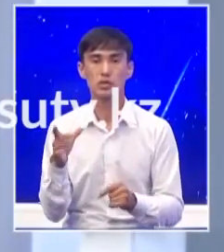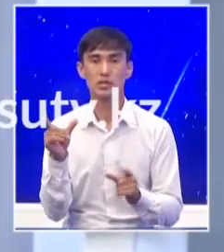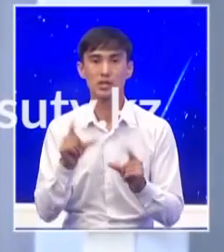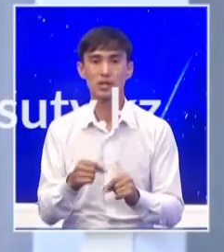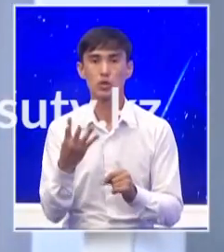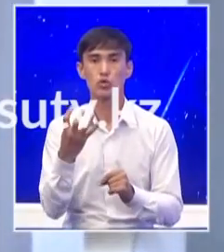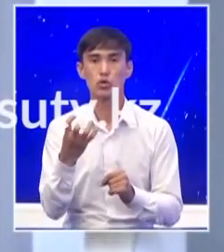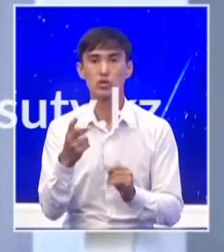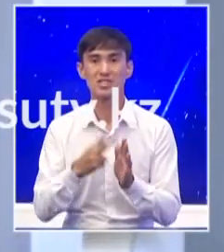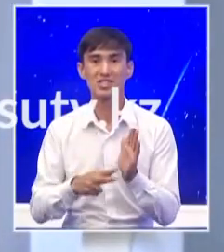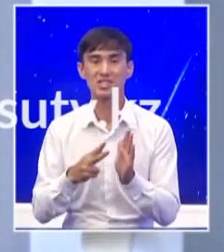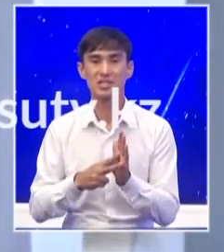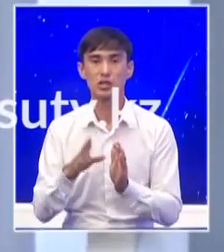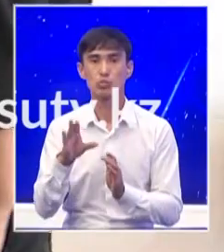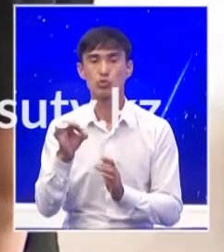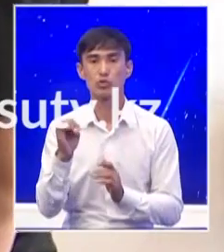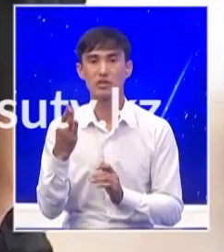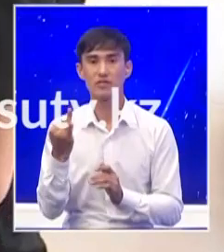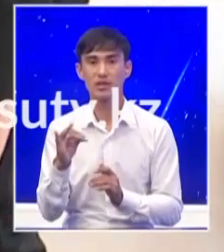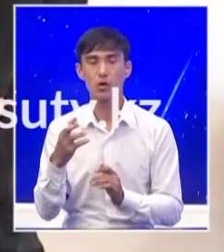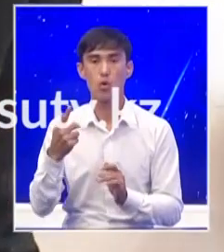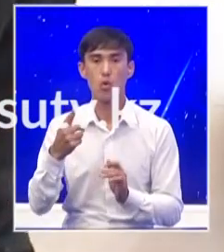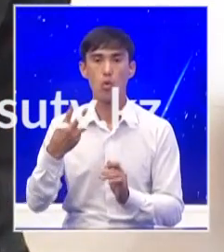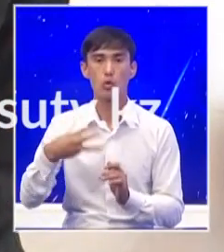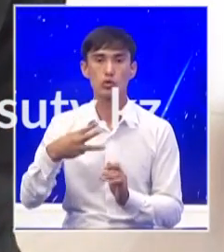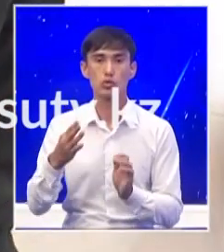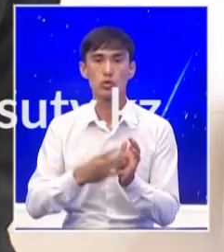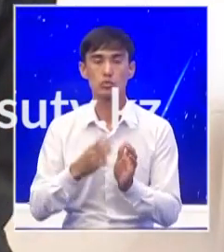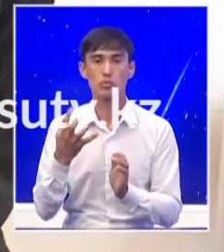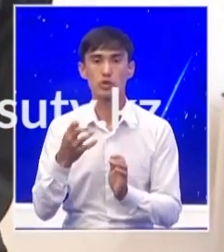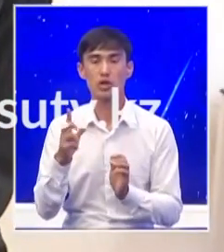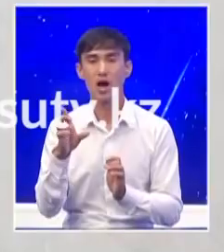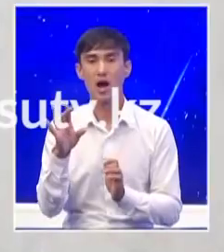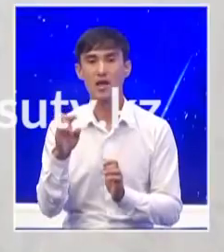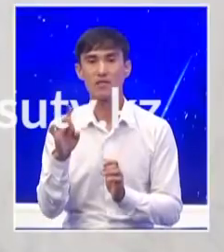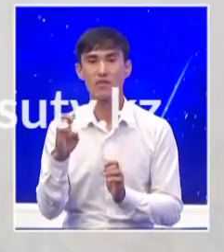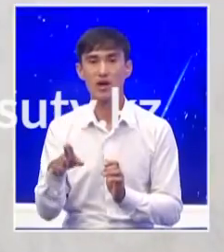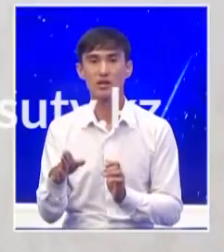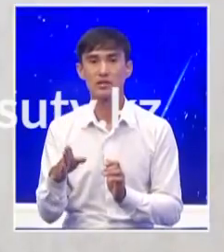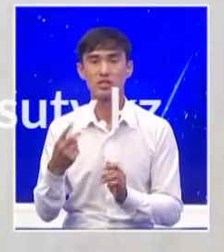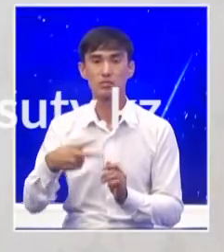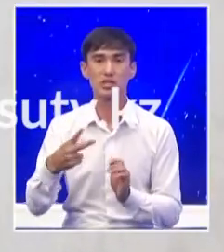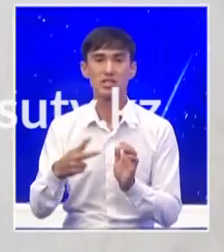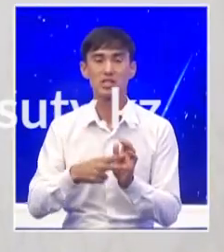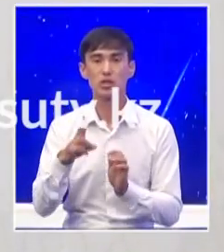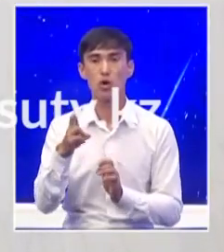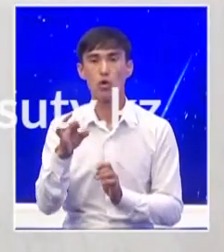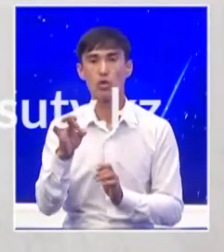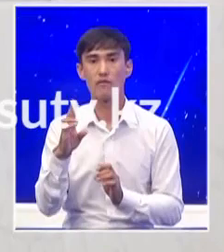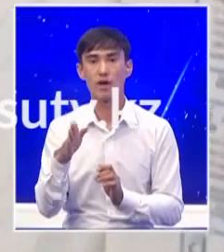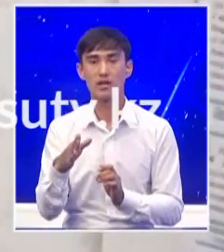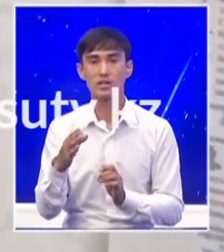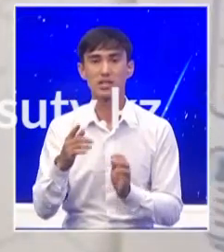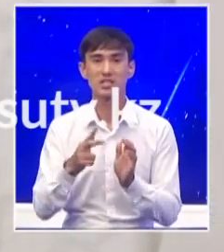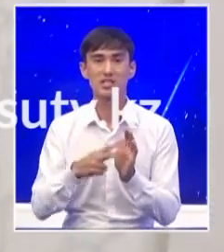480-і Спутник V, 39500-і Хаятвак, 28 мың дозасы Коронавак және 8 мың